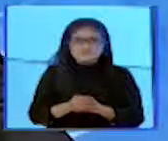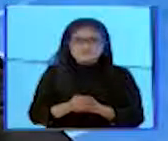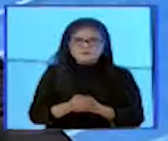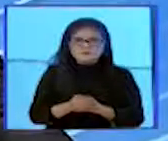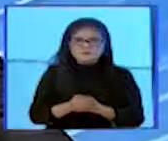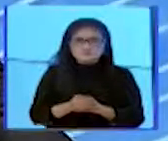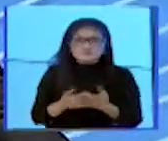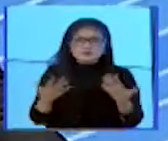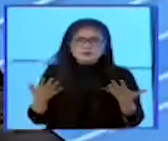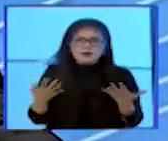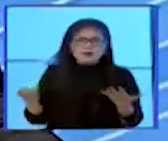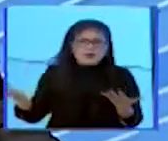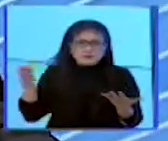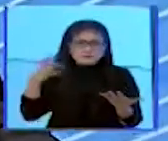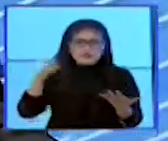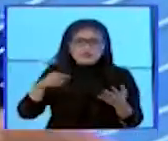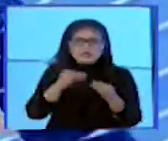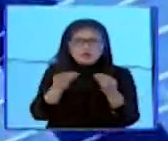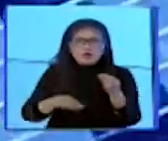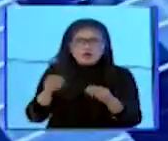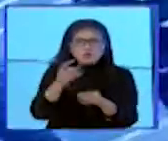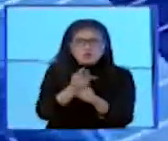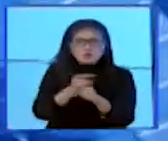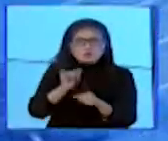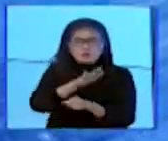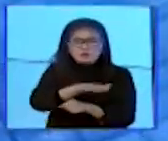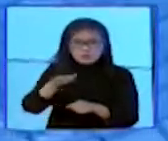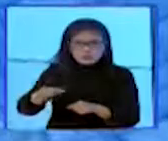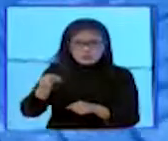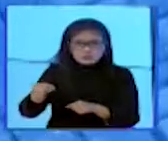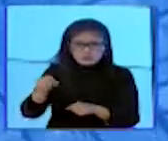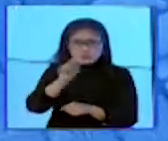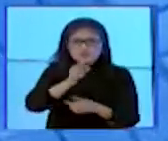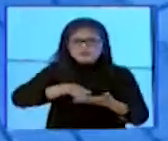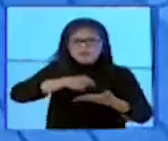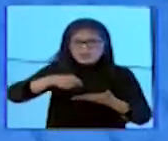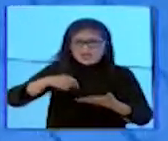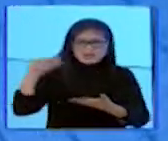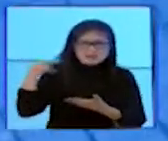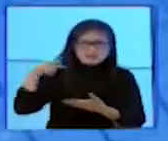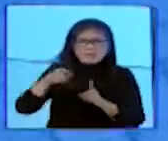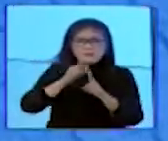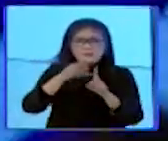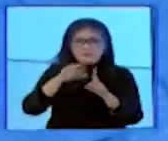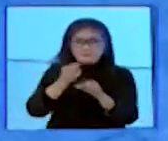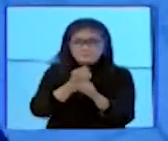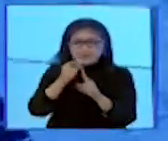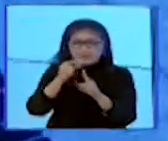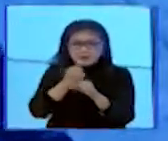yo yo Bagaimana suara perwakilan guru dan siswa kita sudah terhubung dengan wakil Sekjen PB PGRI Bapak Jejen musfah